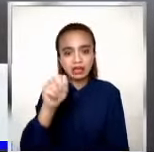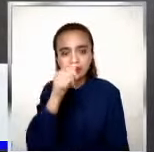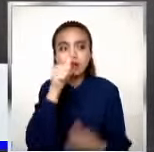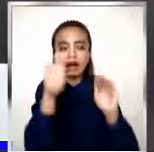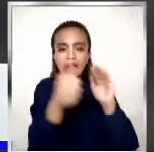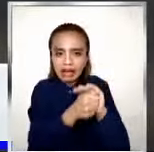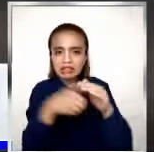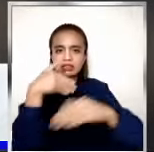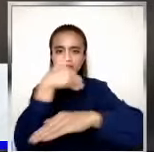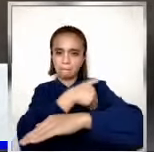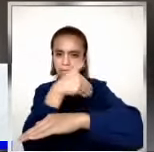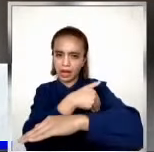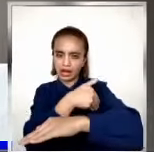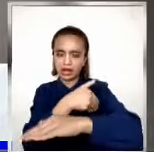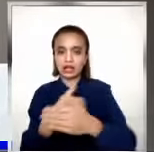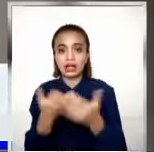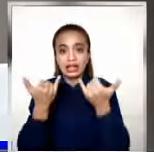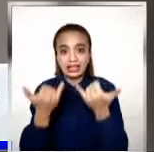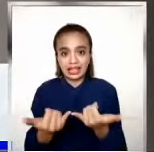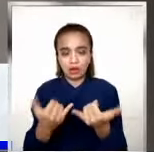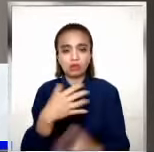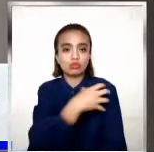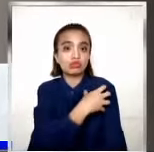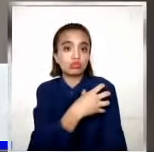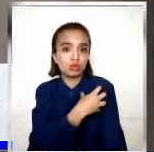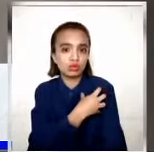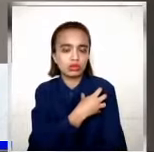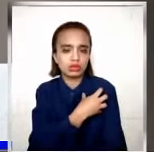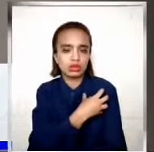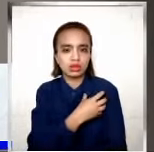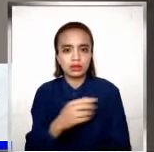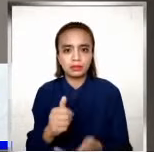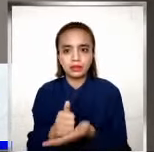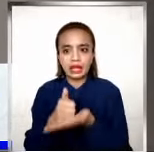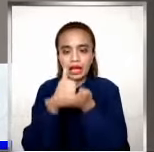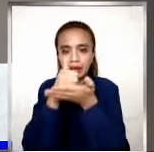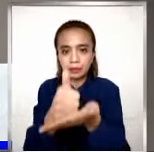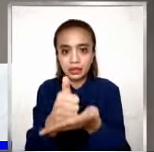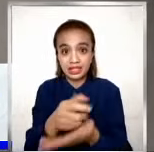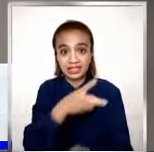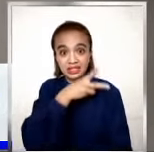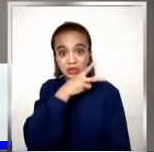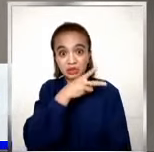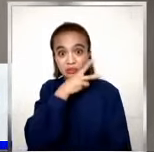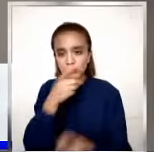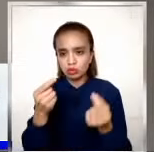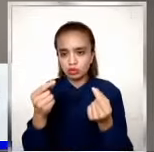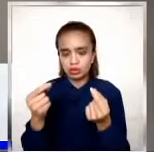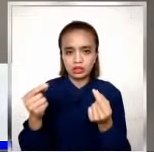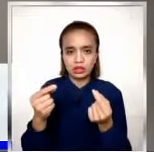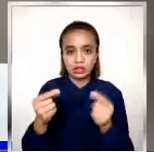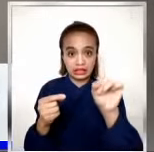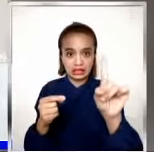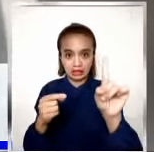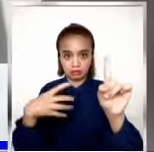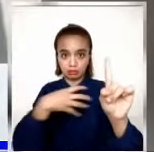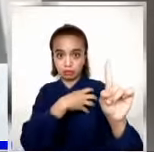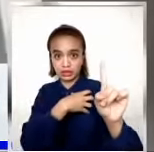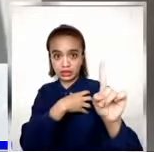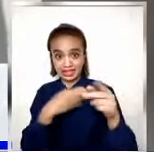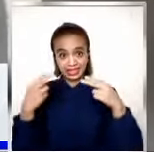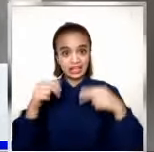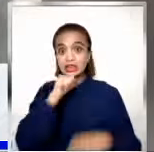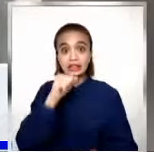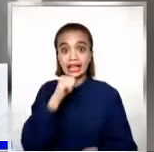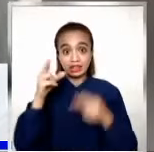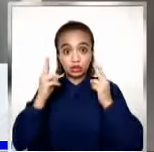ay rumesponde na ang pulisya at habang nasa kalsada ang suspect ay naglakas loob ang isang pulis na nakasibilyan at agad